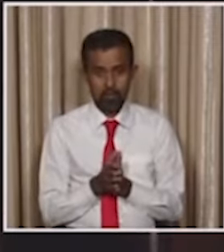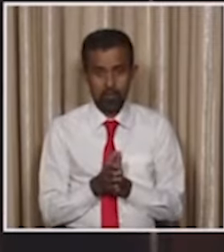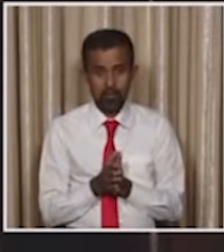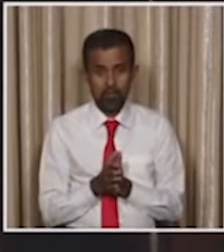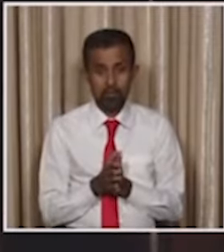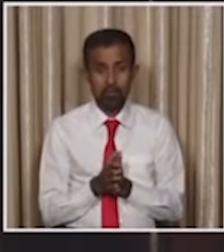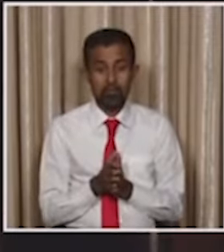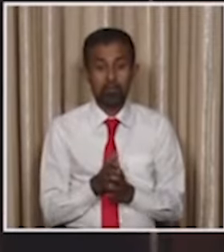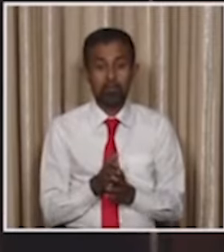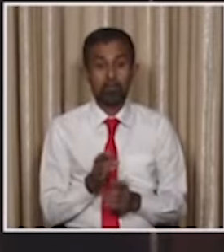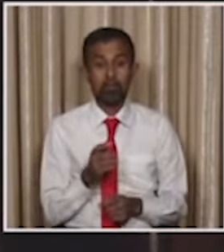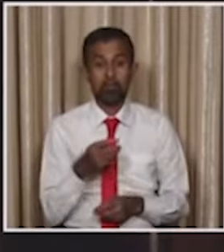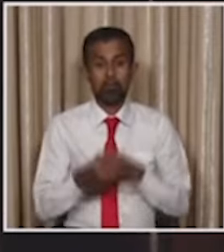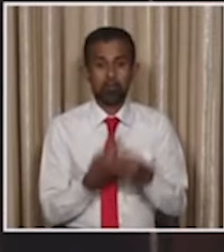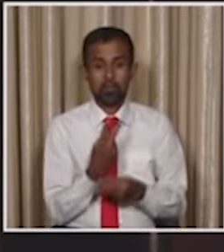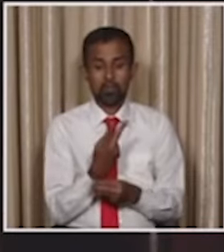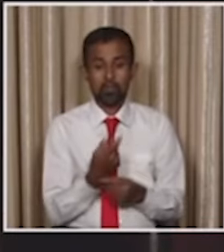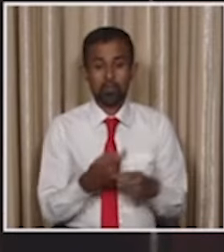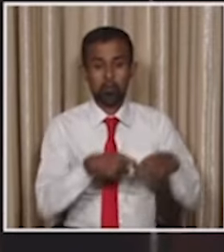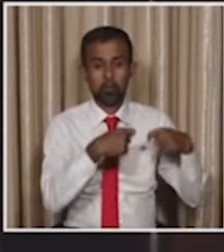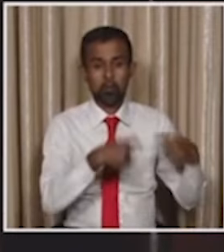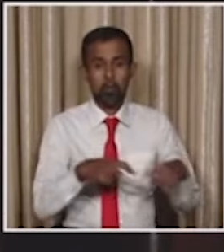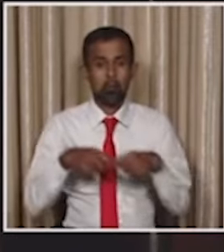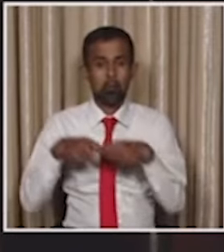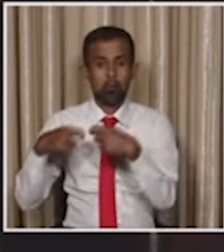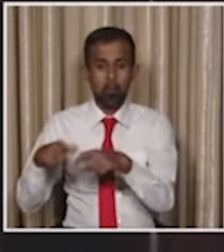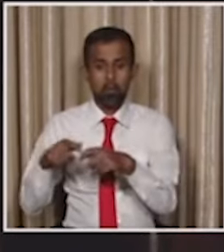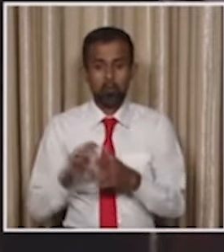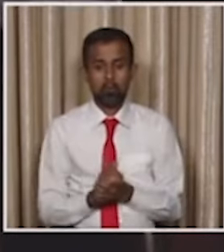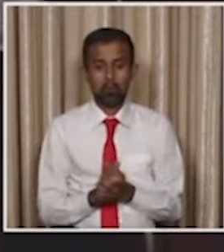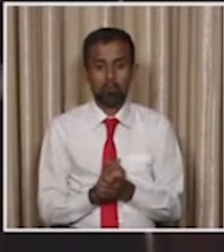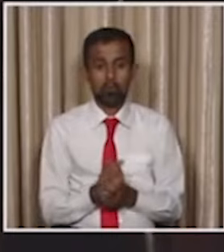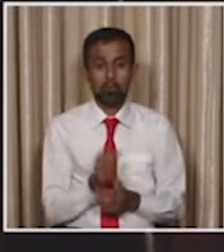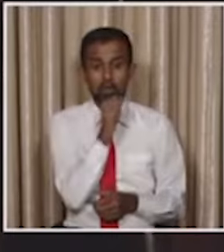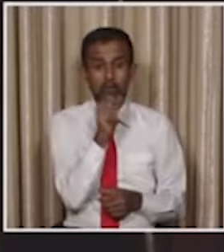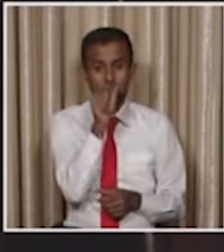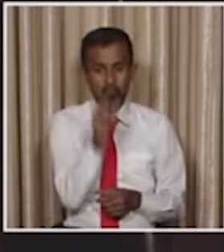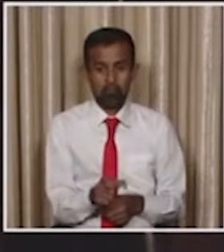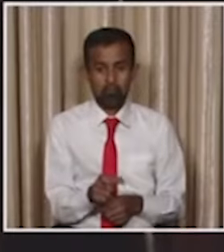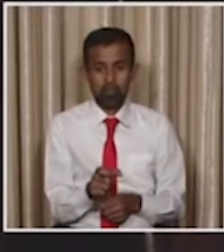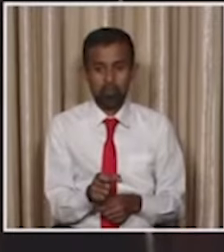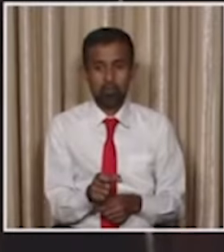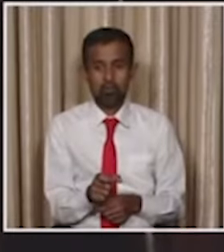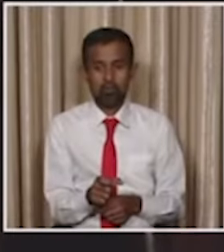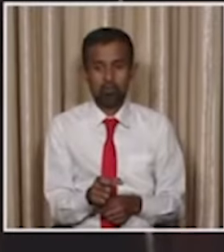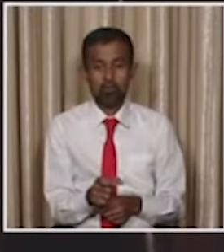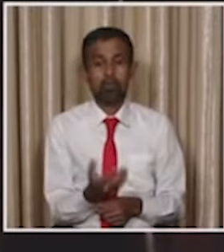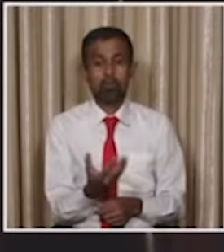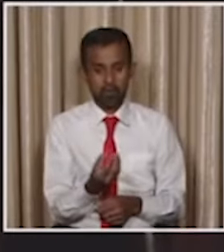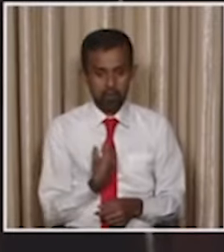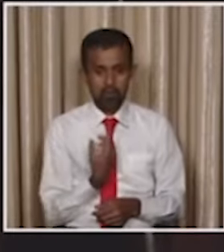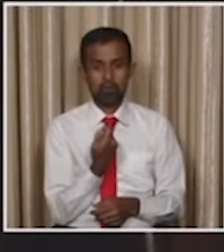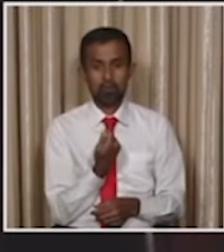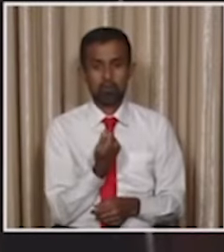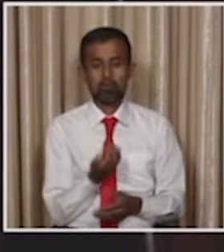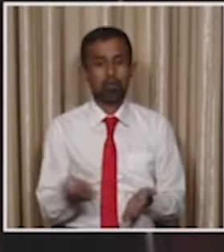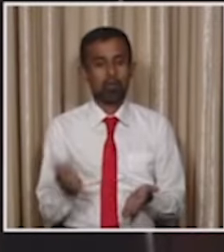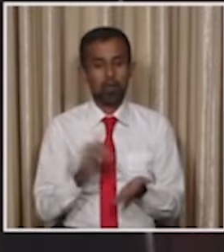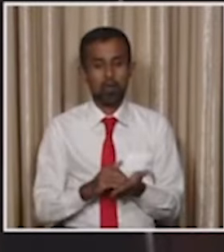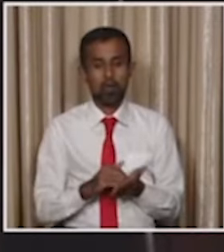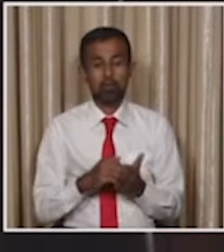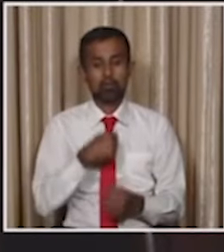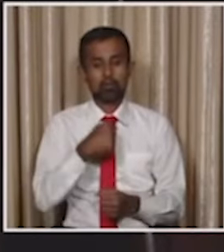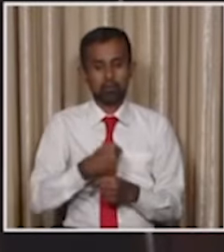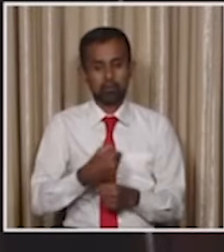එන්ටර්ටේන්මන්ට් සමාගම්කට තමයි මුදල් වියදම් කරේ. මේ කලාකාරයොන්ට කියනවා කරුණා කරලා ගත්ත මුදල් නැවත ජාතිය